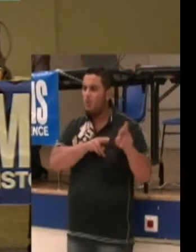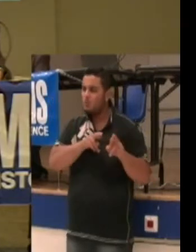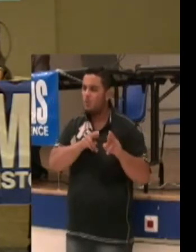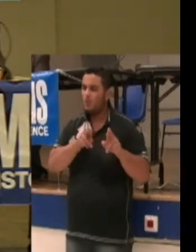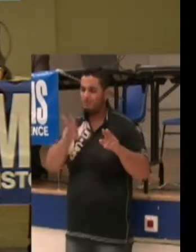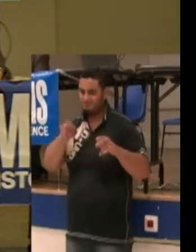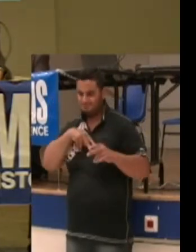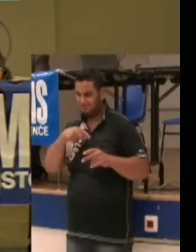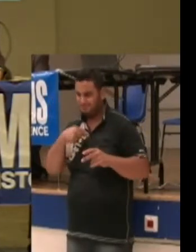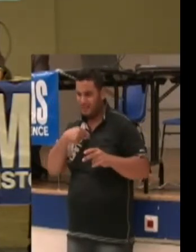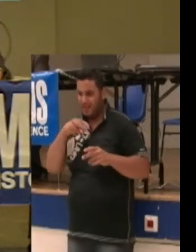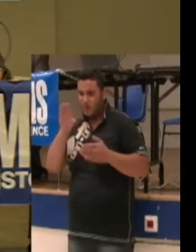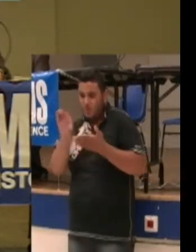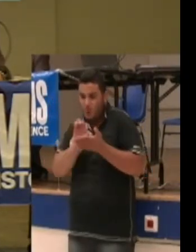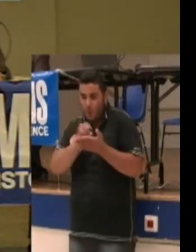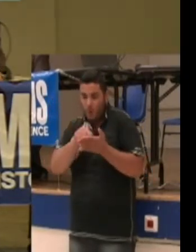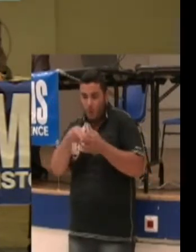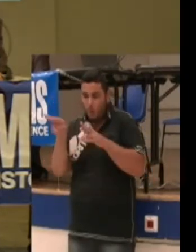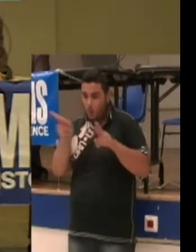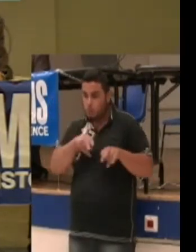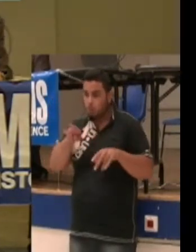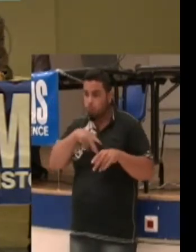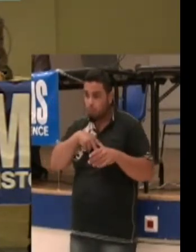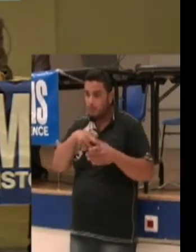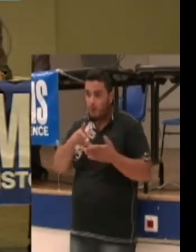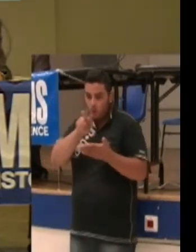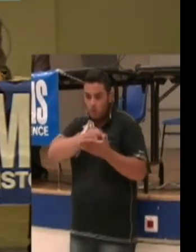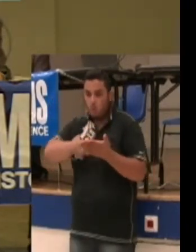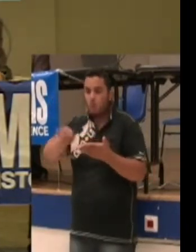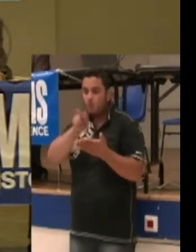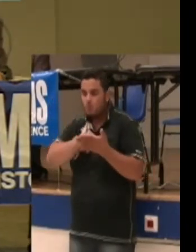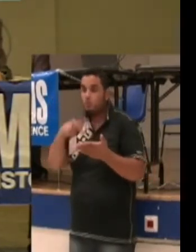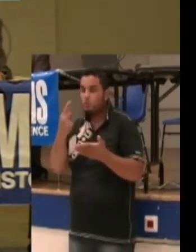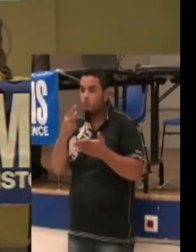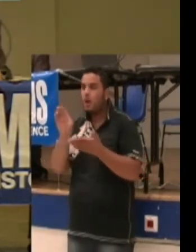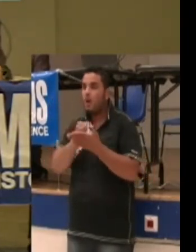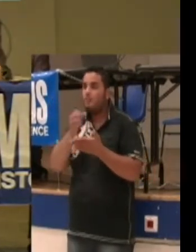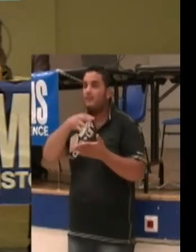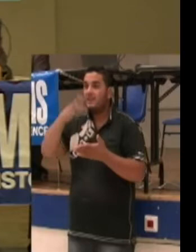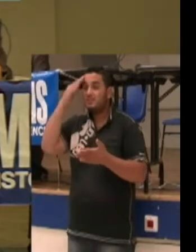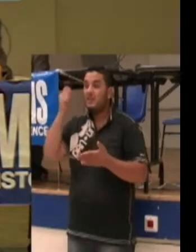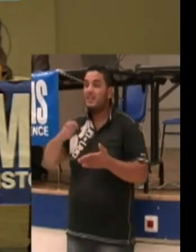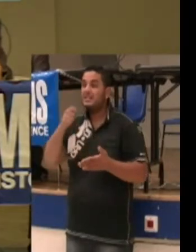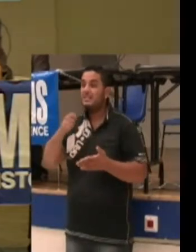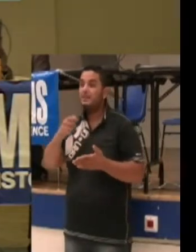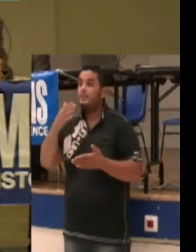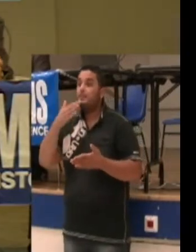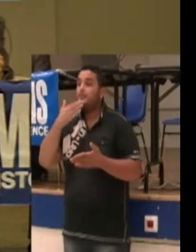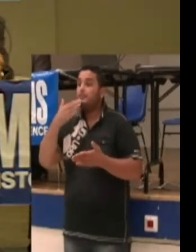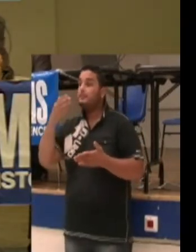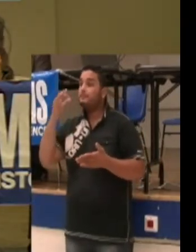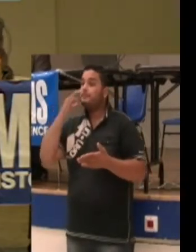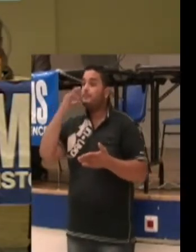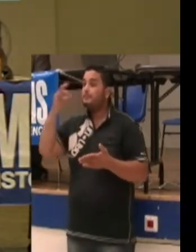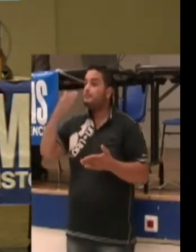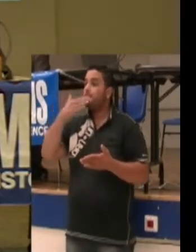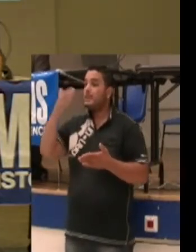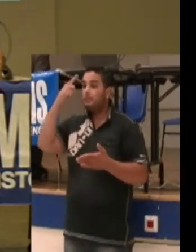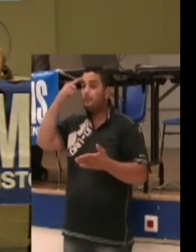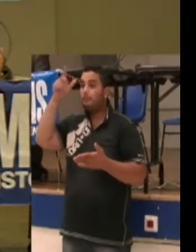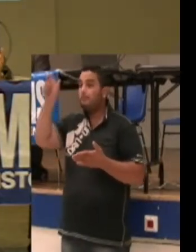toujours, toujours, toujours au Coran. Wa an atlu al Coran. Le Rasoul sallallahu alayhi wa sallam, alam tara ila alladhina qila lahum kuffu